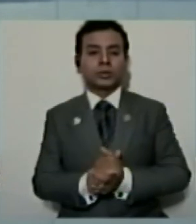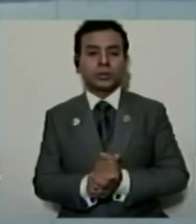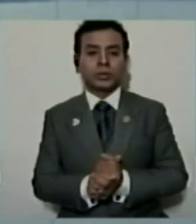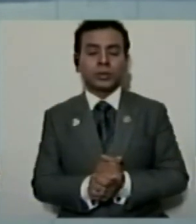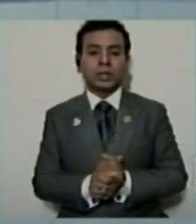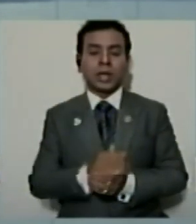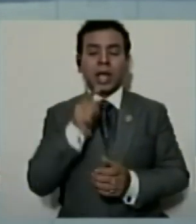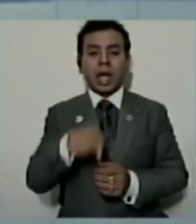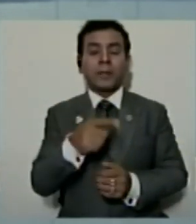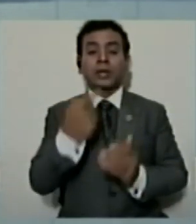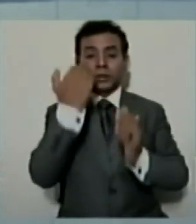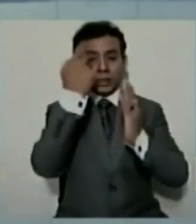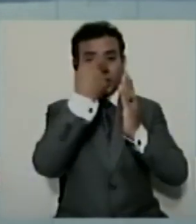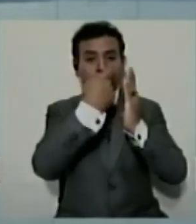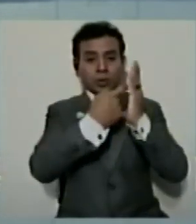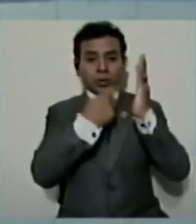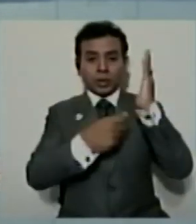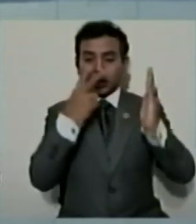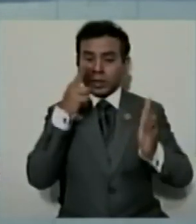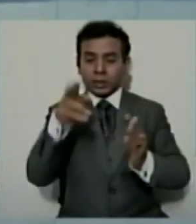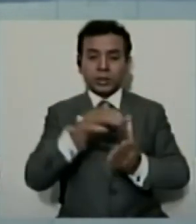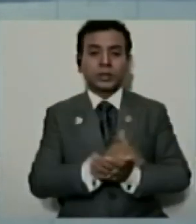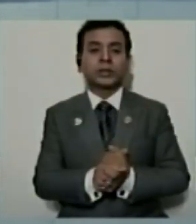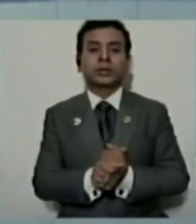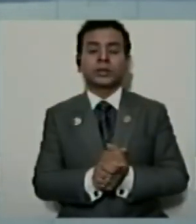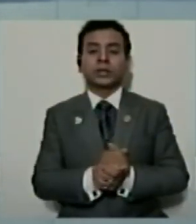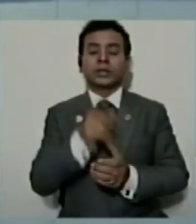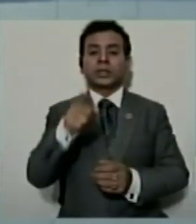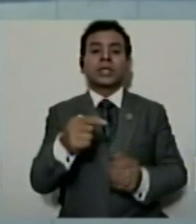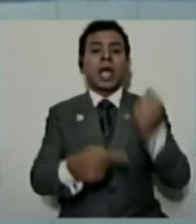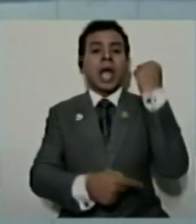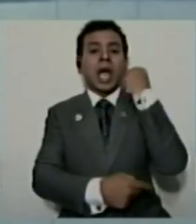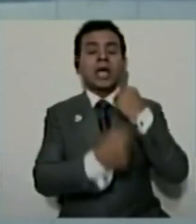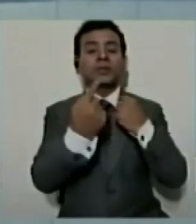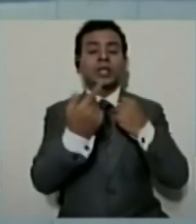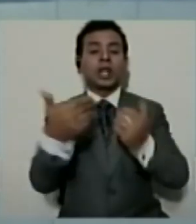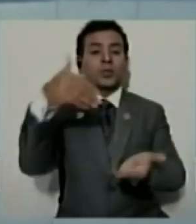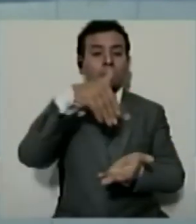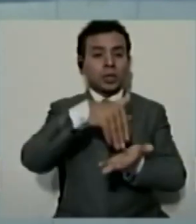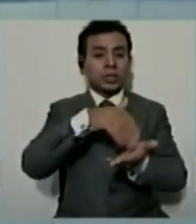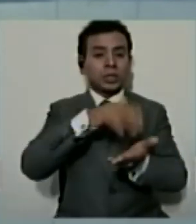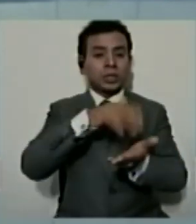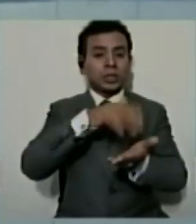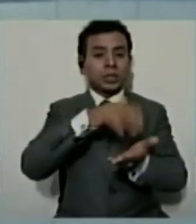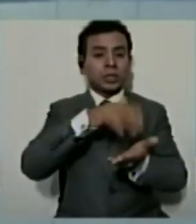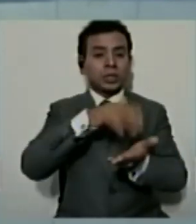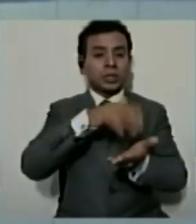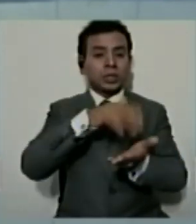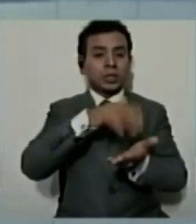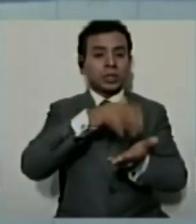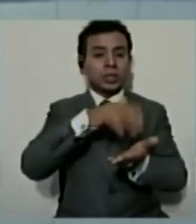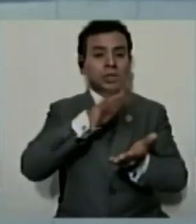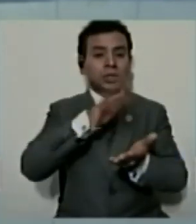সেই তথ্যটা এখানে আমরা দেই না। এখানে আমরা শুধু যারা হাসপাতাল থেকে সুস্থ হয়ে বাসায় যান তাদের তথ্যটাই দেই।